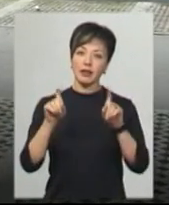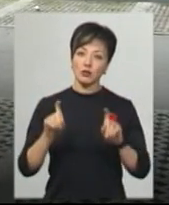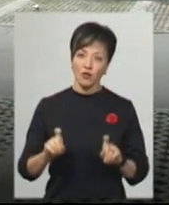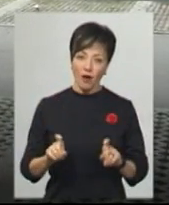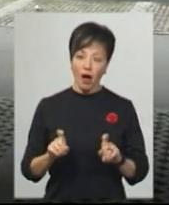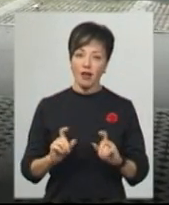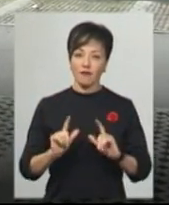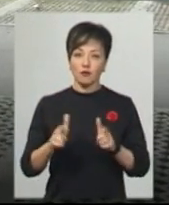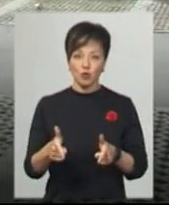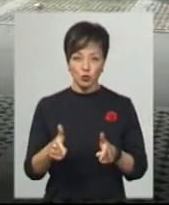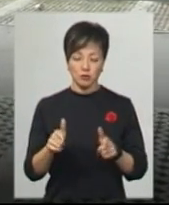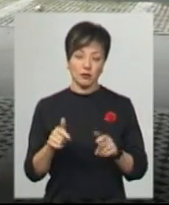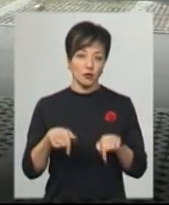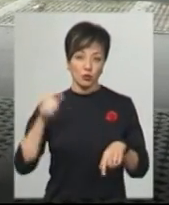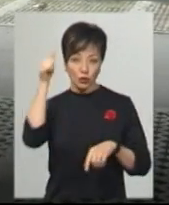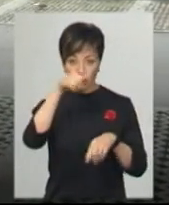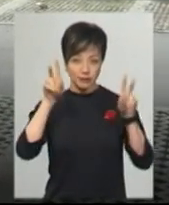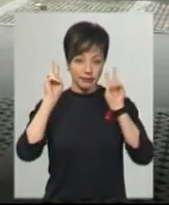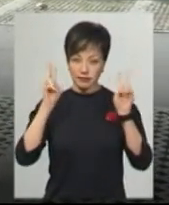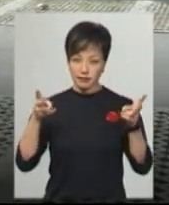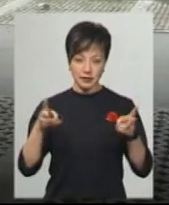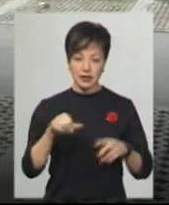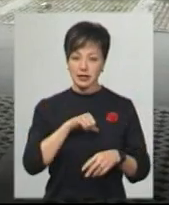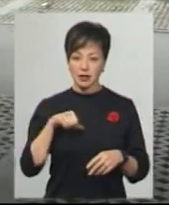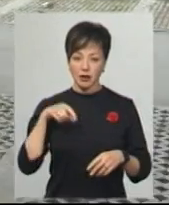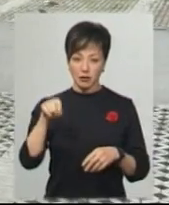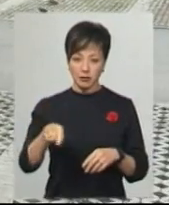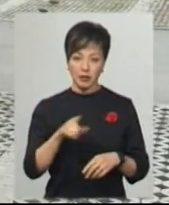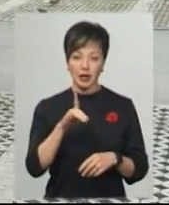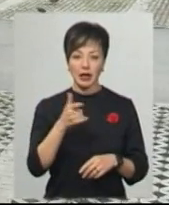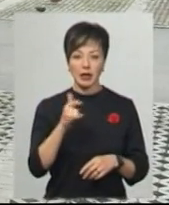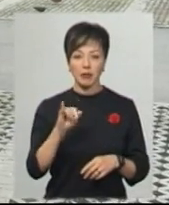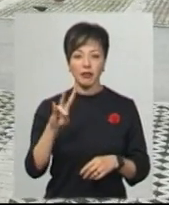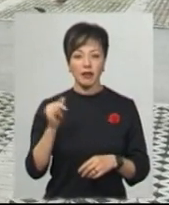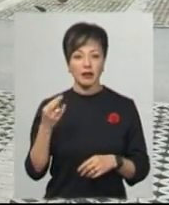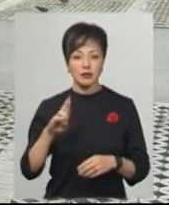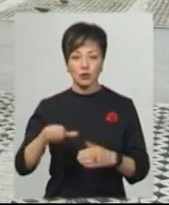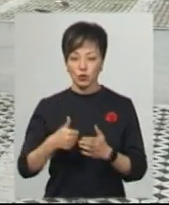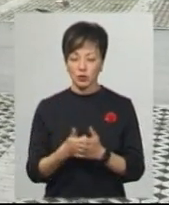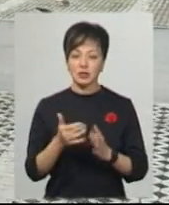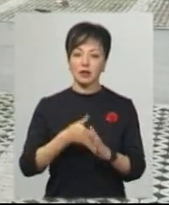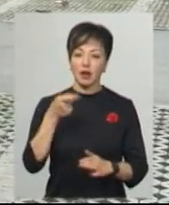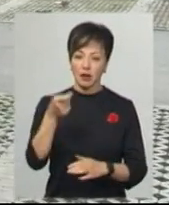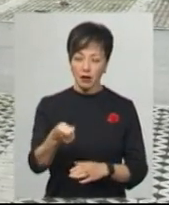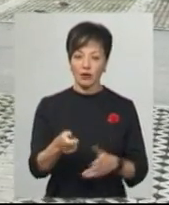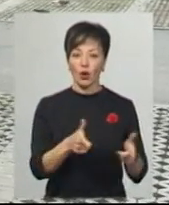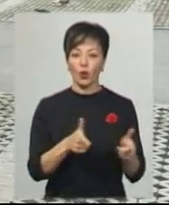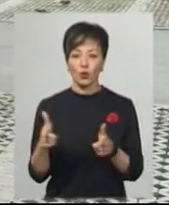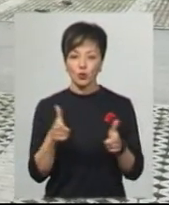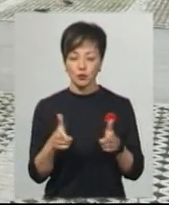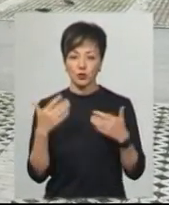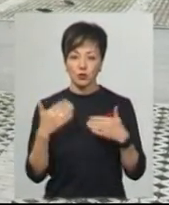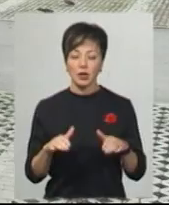гімназії. Як буде цього року, не знають, напевно, і в самій гімназії досі. Заявочку ми подали, ми готуємося,